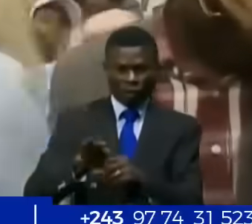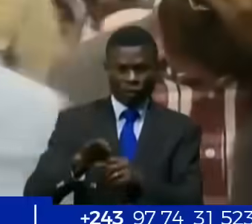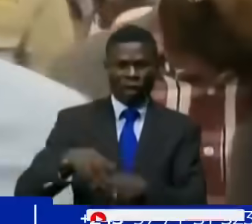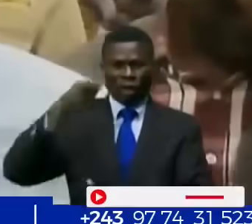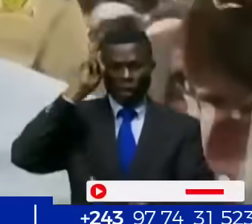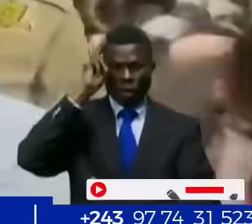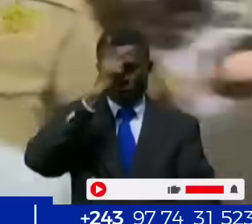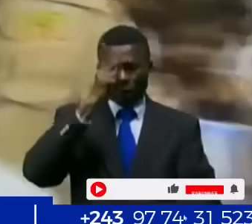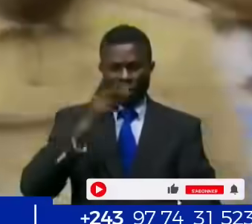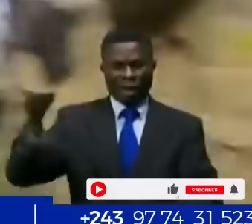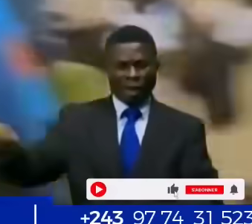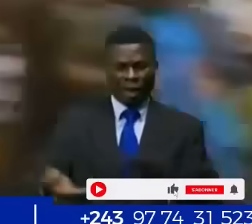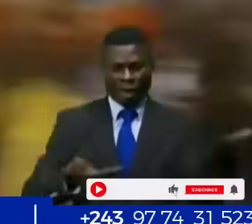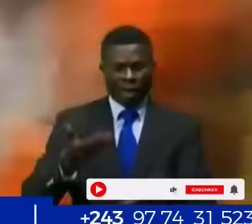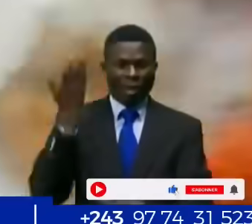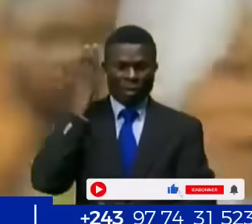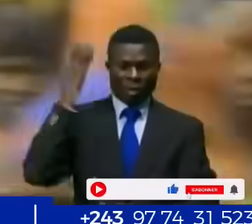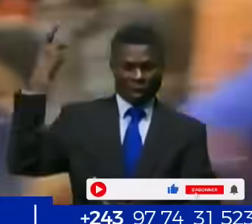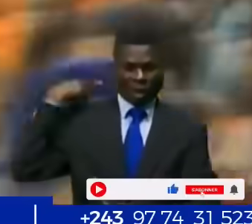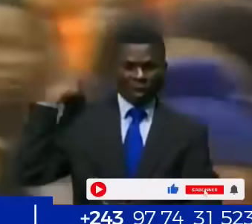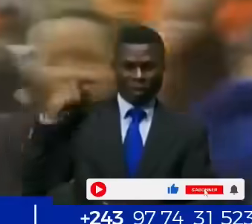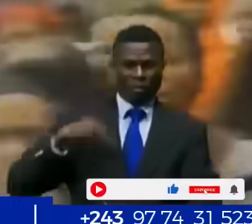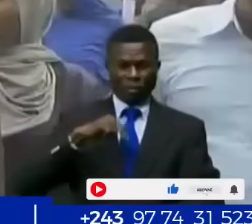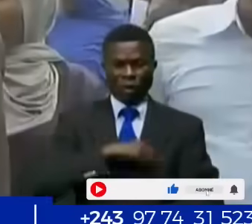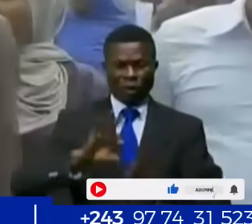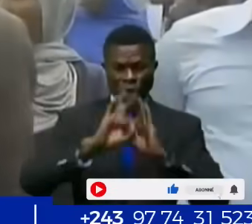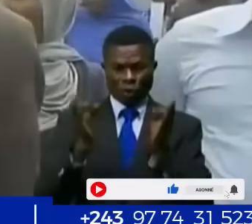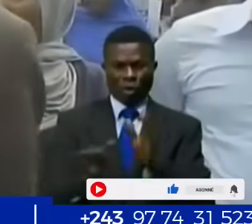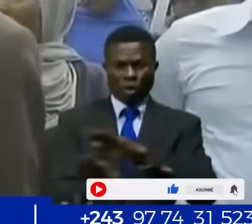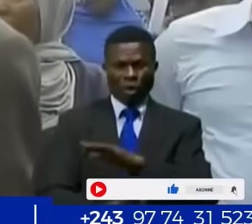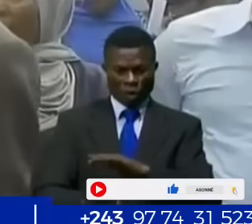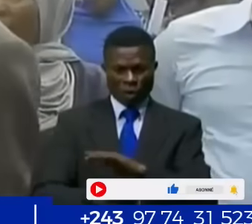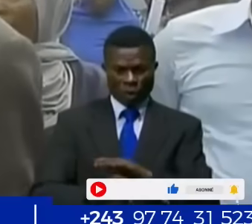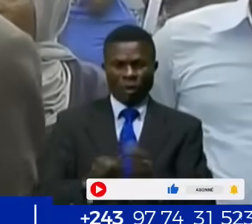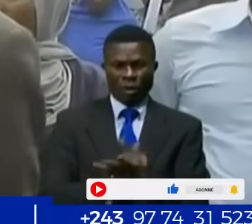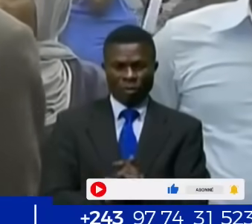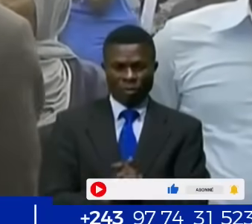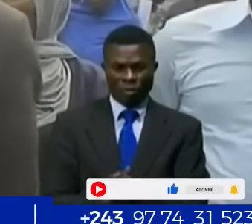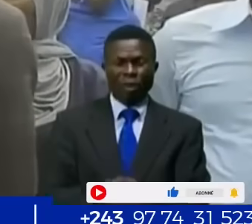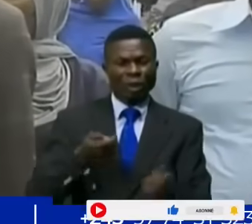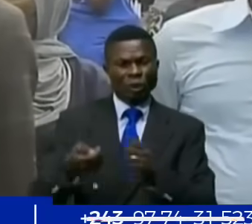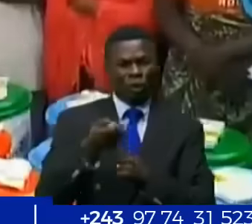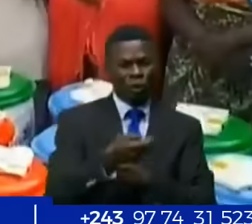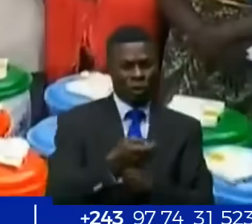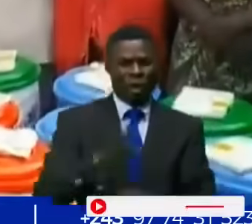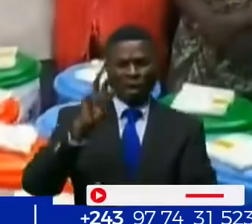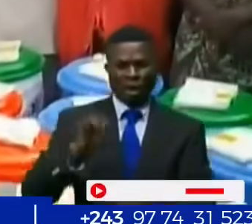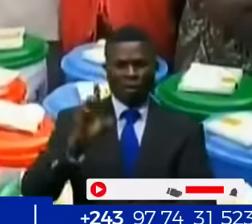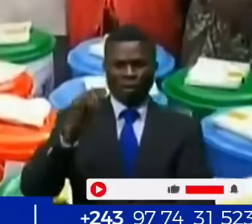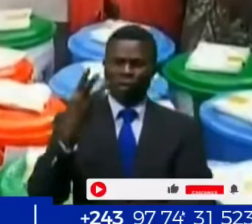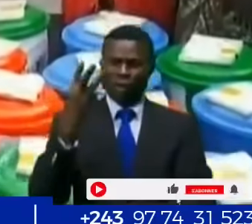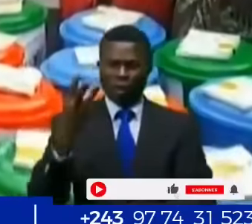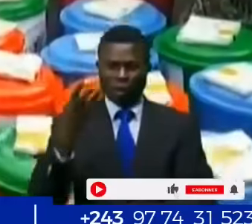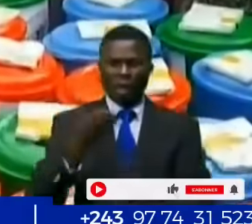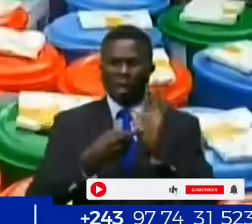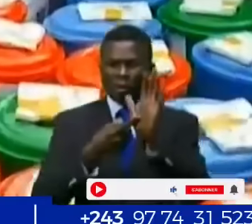à l'honorable Serge Ouandja et le membre de sa fondation par ses victimes des massacres du M23 est l'expression de